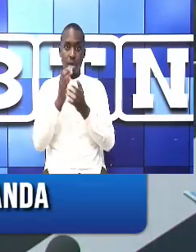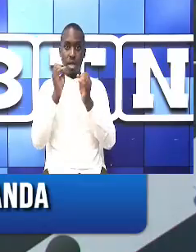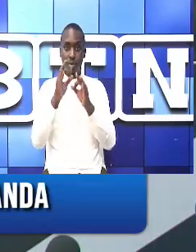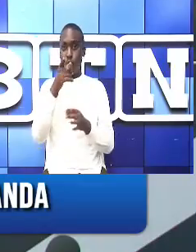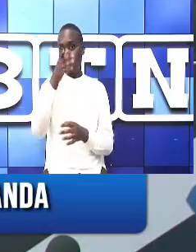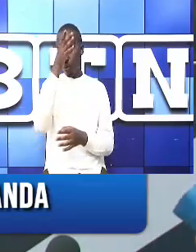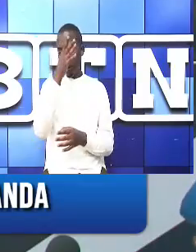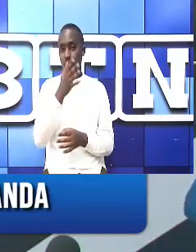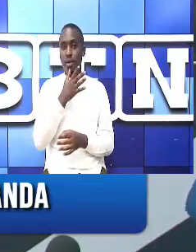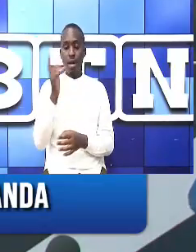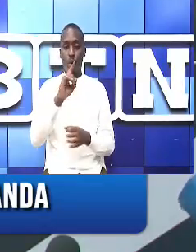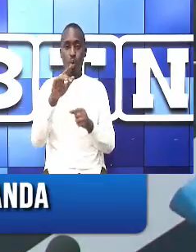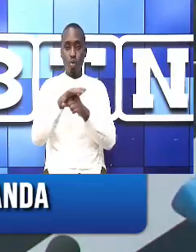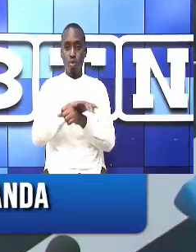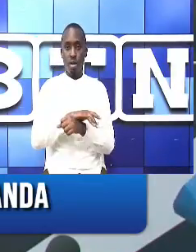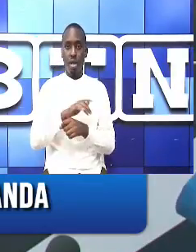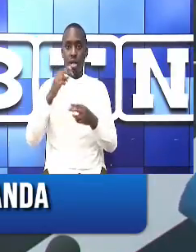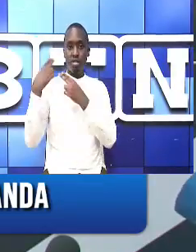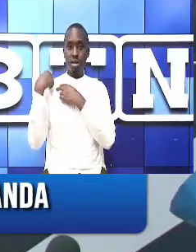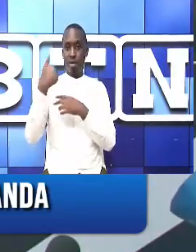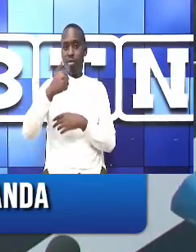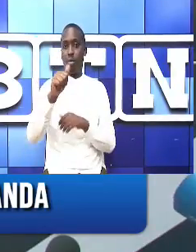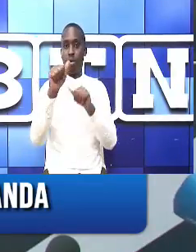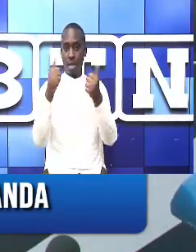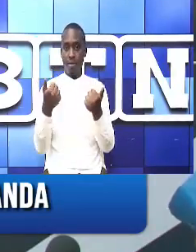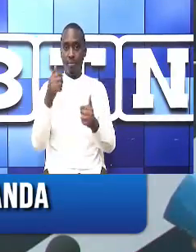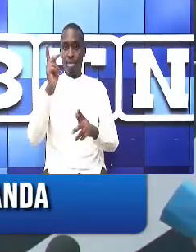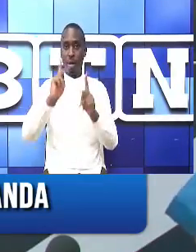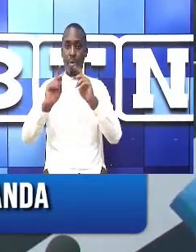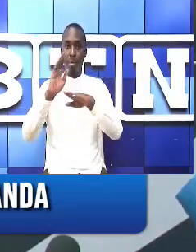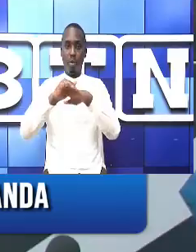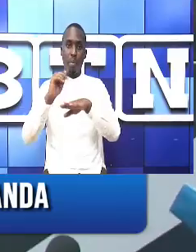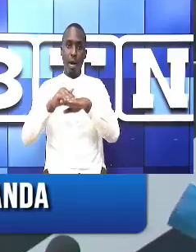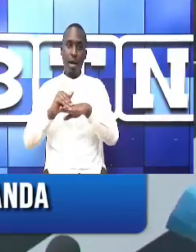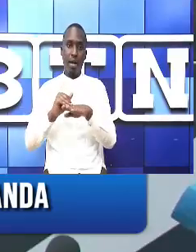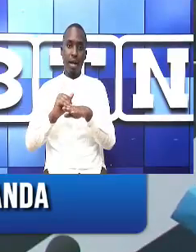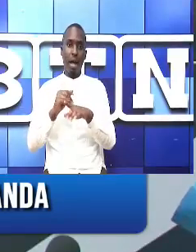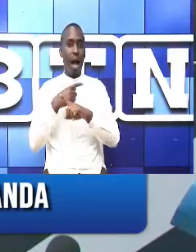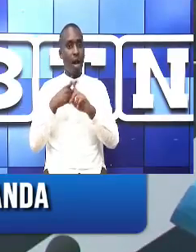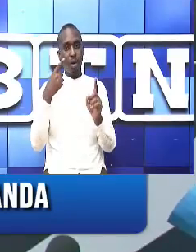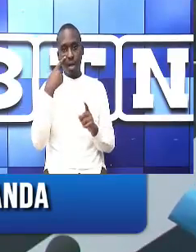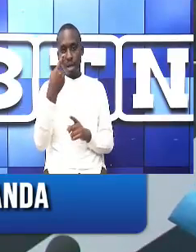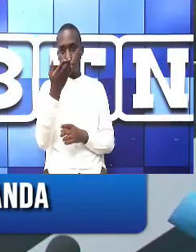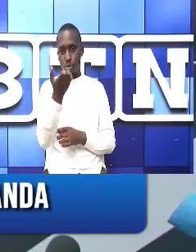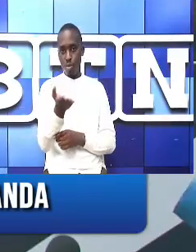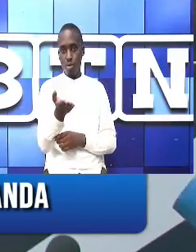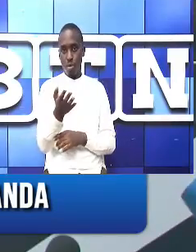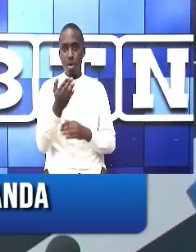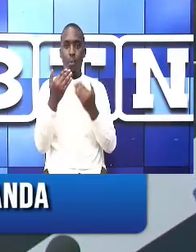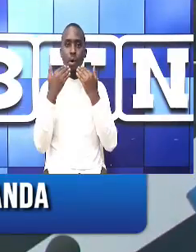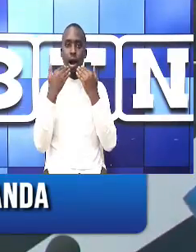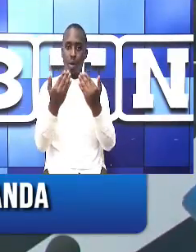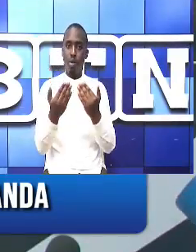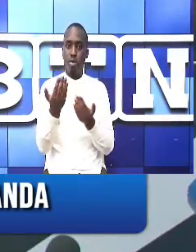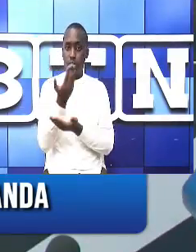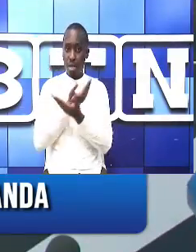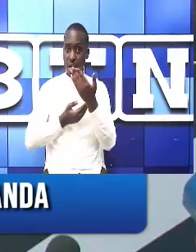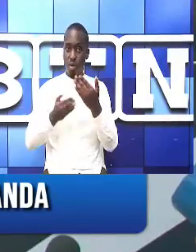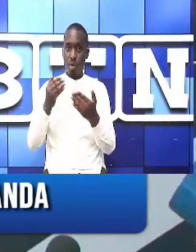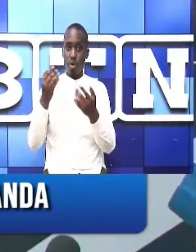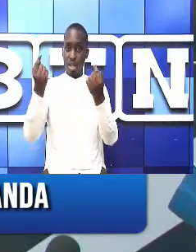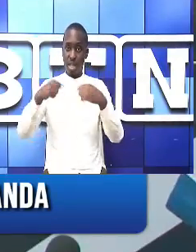ntabwo uba wujuje inshingano zawe neza abantu bari guhamagara ku murongo ariko reka ndebe yagize ati murakoze ku gikaniro